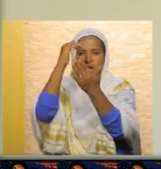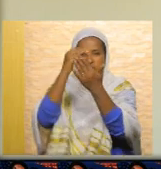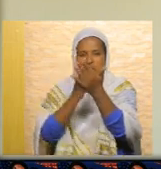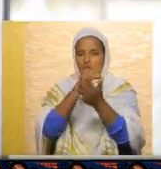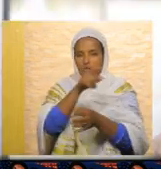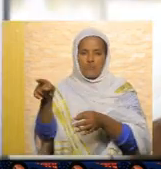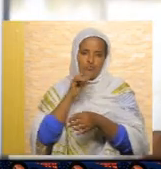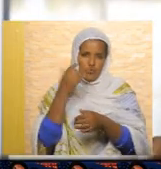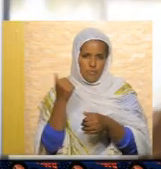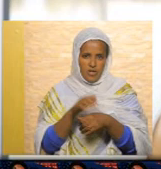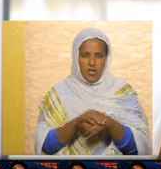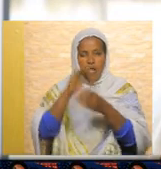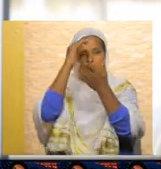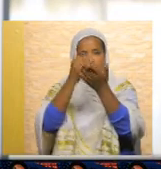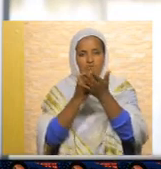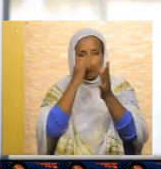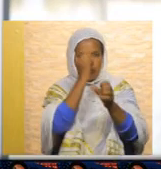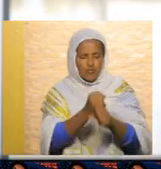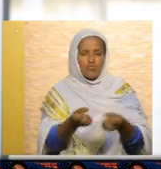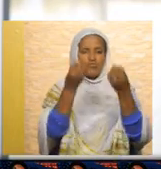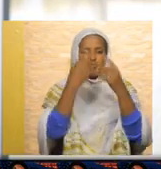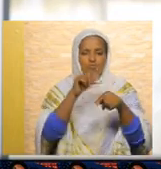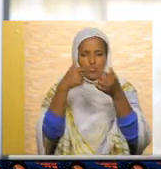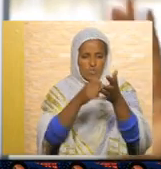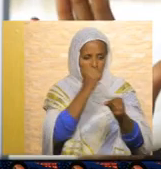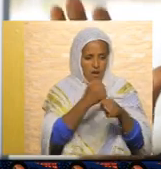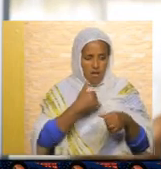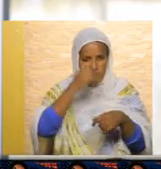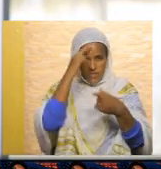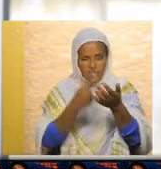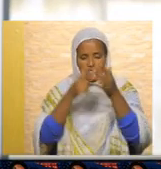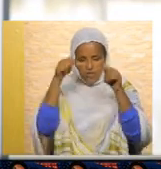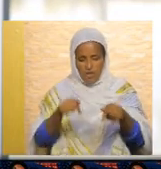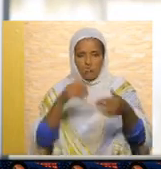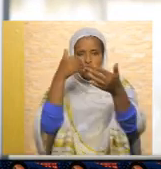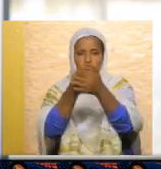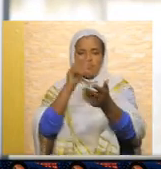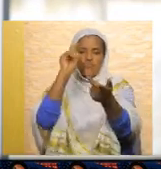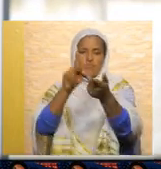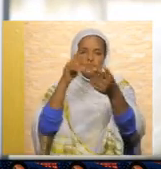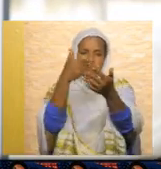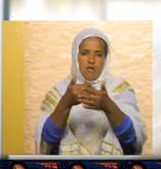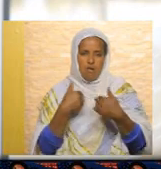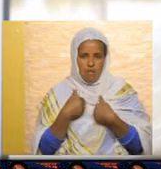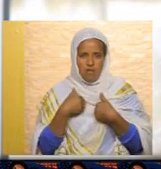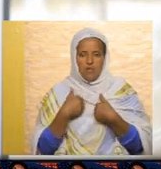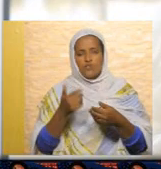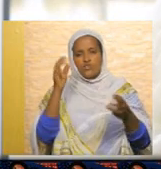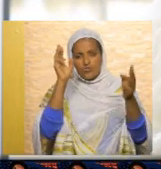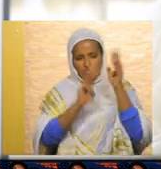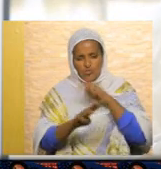ወይ? መቶ ዓመታቸው ነው ምዕራቦቹ። ትክክል። እኛ እኮ